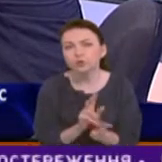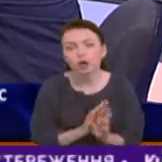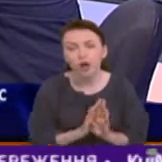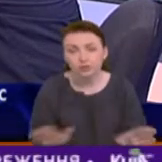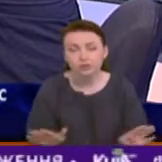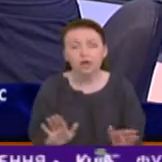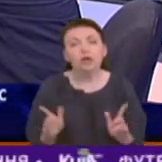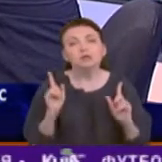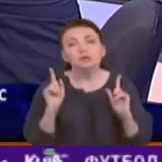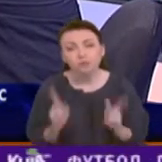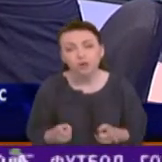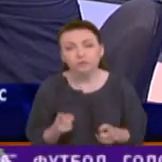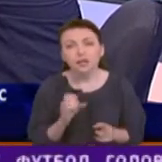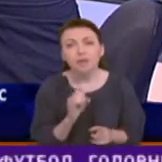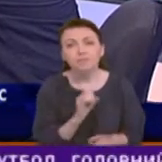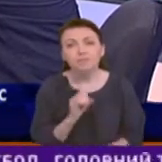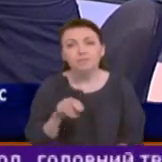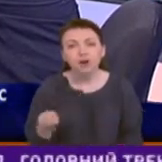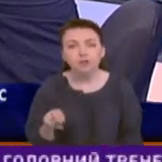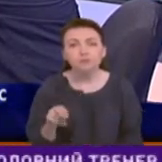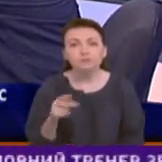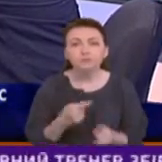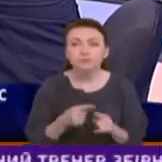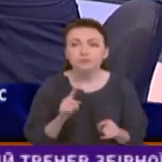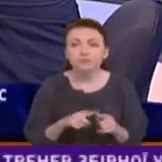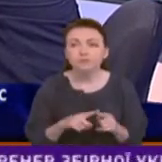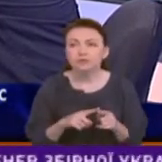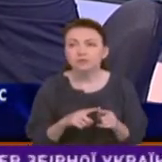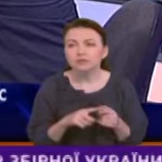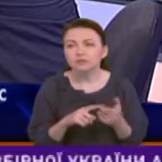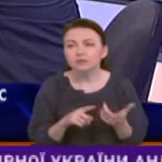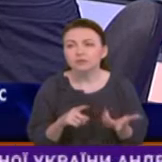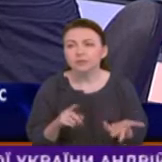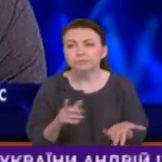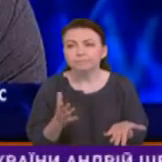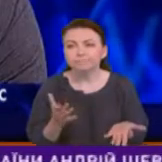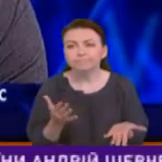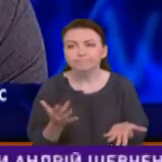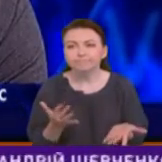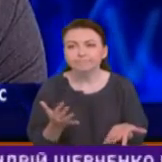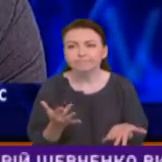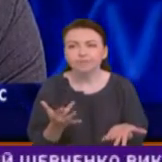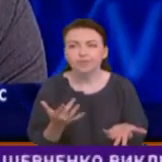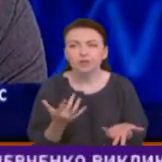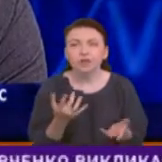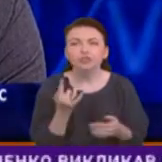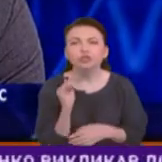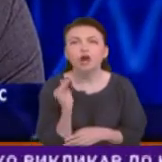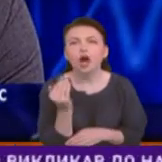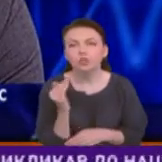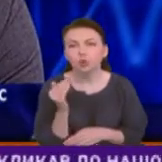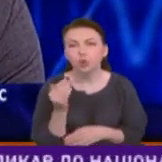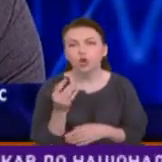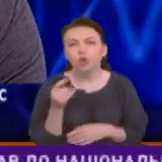Тобто, насправді, Епіфанія, ми знаємо, що це креатура, не креатура, добре, це теж слово таке парламентське, чадо, духовне,